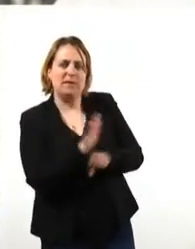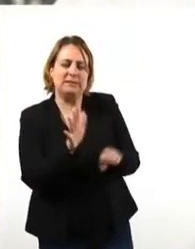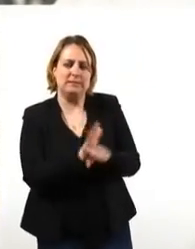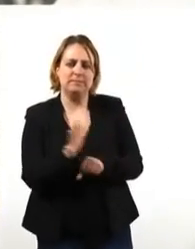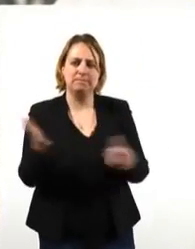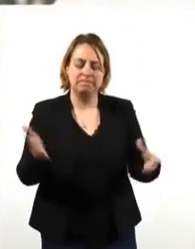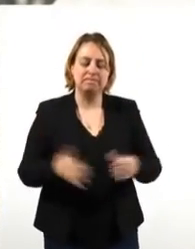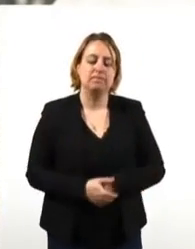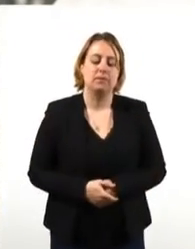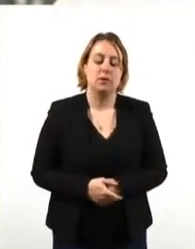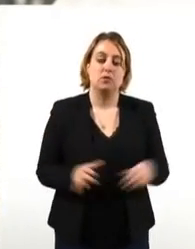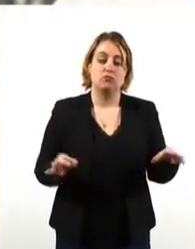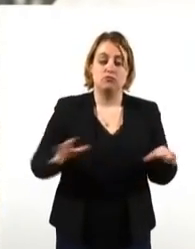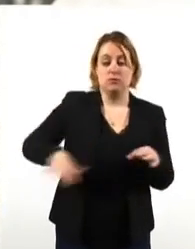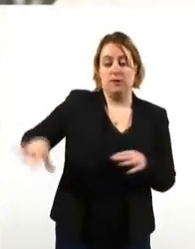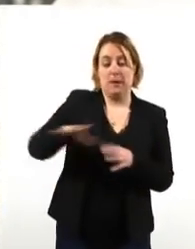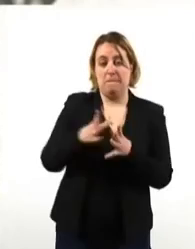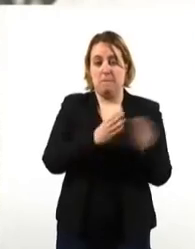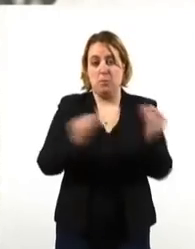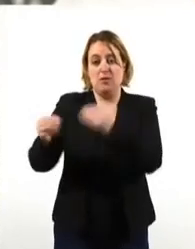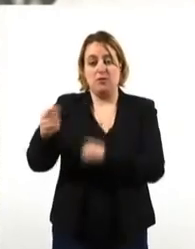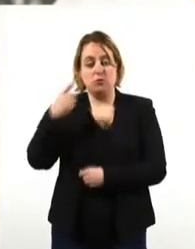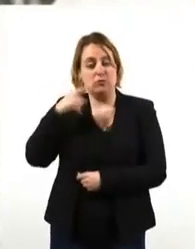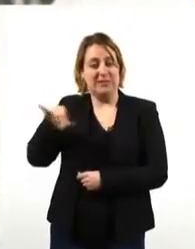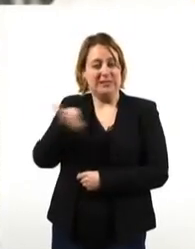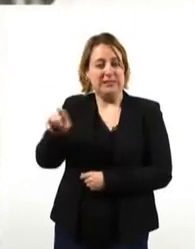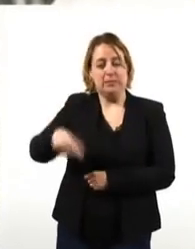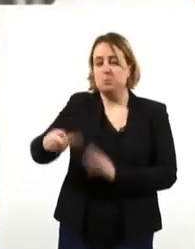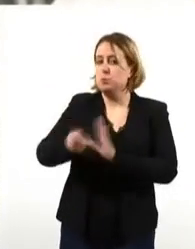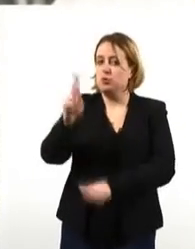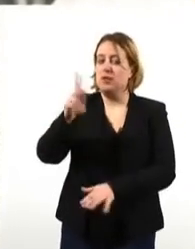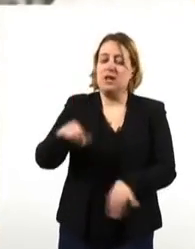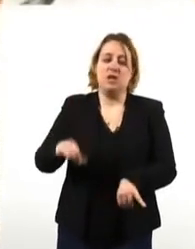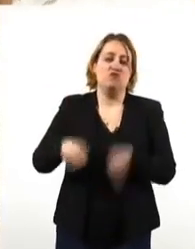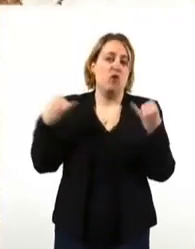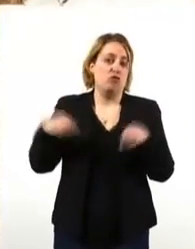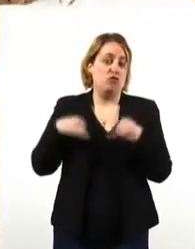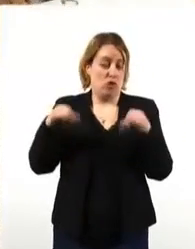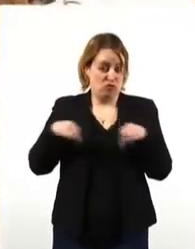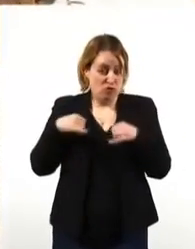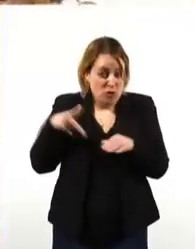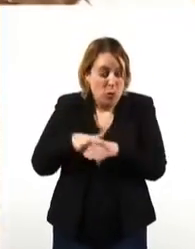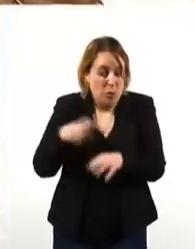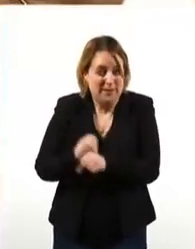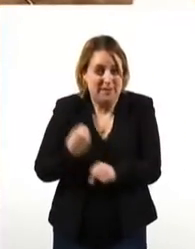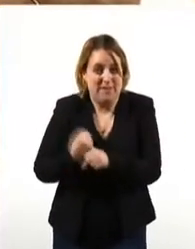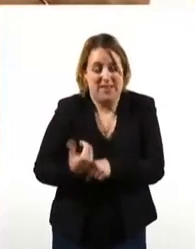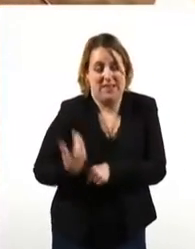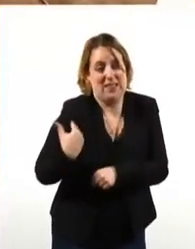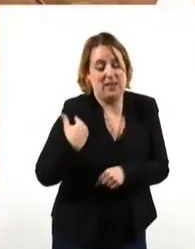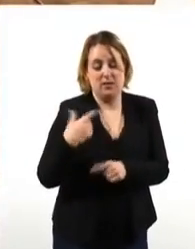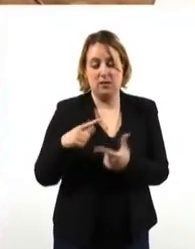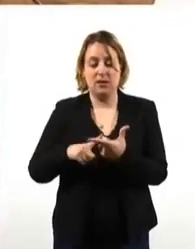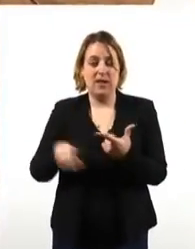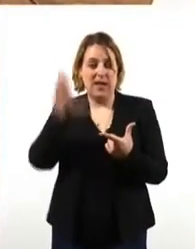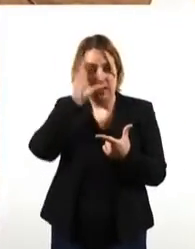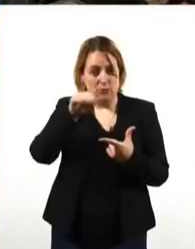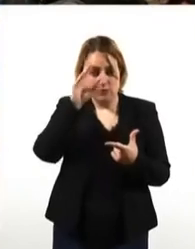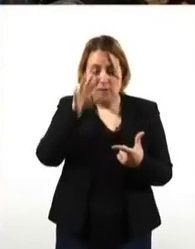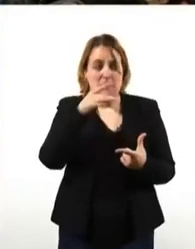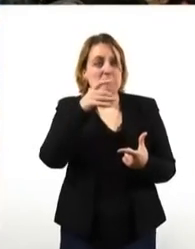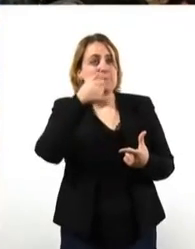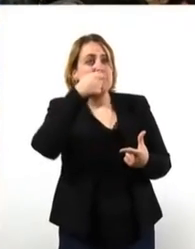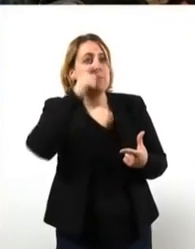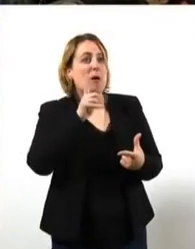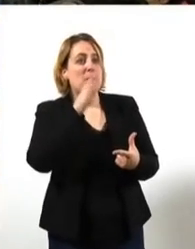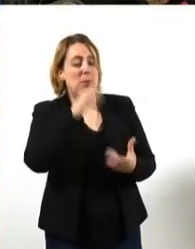partie de la population touchée, ce sont les jeunes. Les jeunes actifs, les étudiants qui n'ont pas la chance d'avoir des parents qui se portent garant, mais aussi